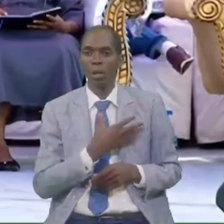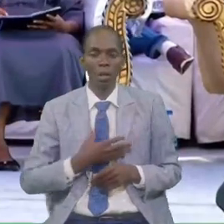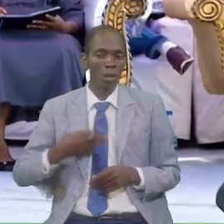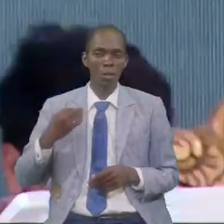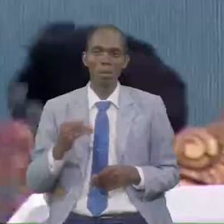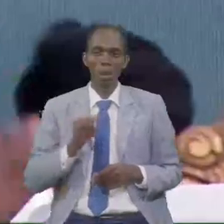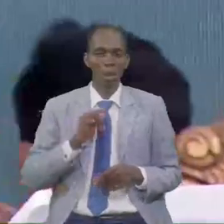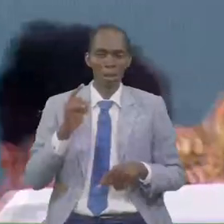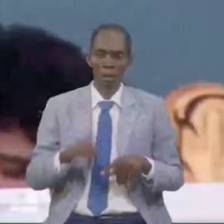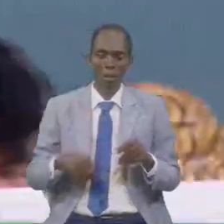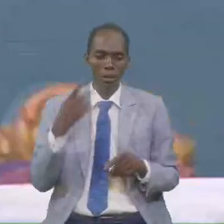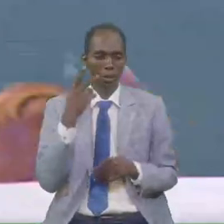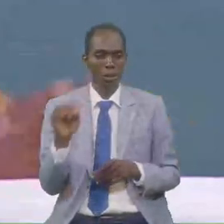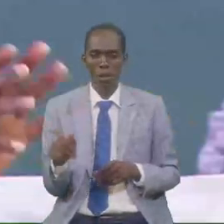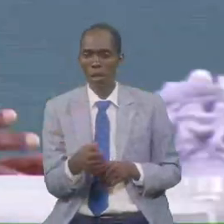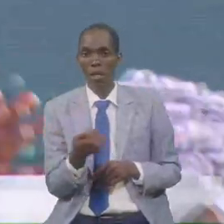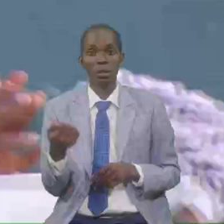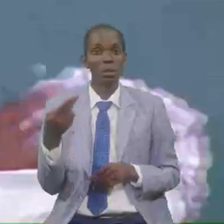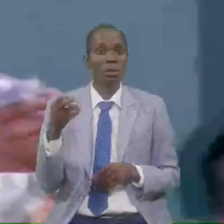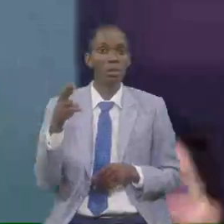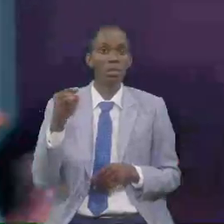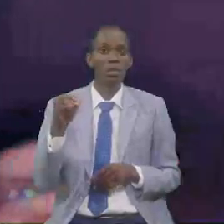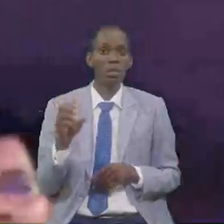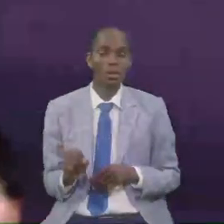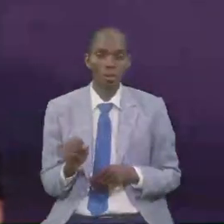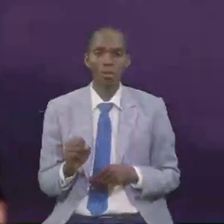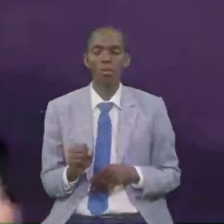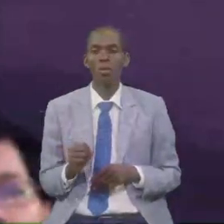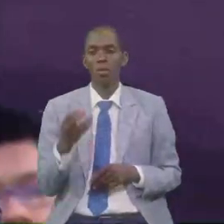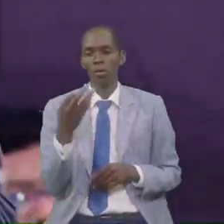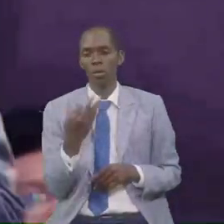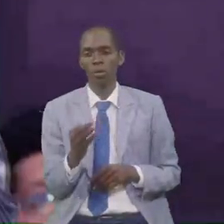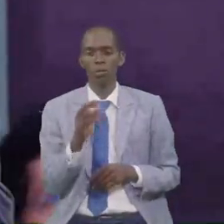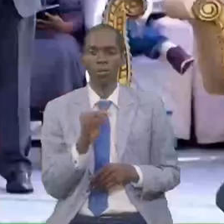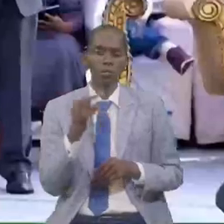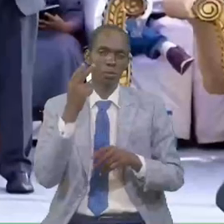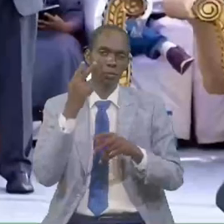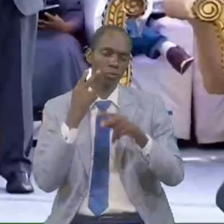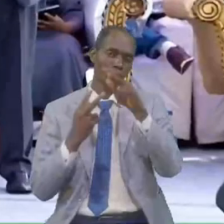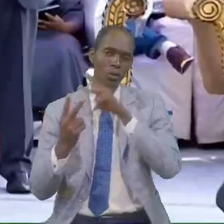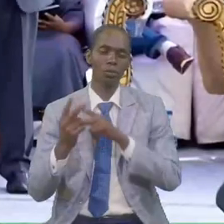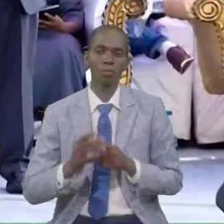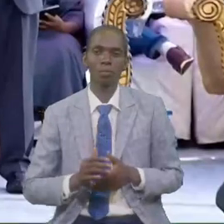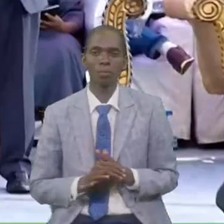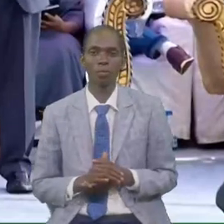Je ne peux pas voir un héros sans vision. Un héros a une vision.